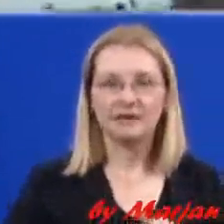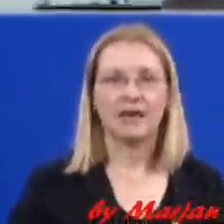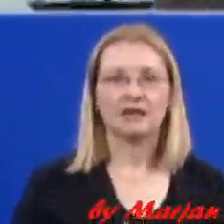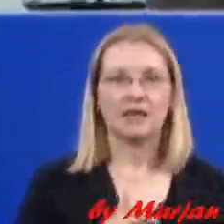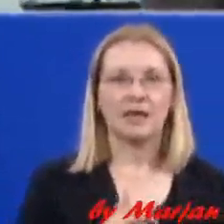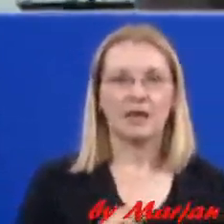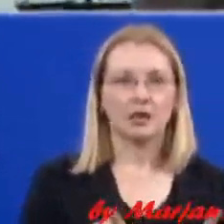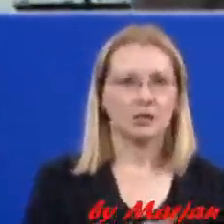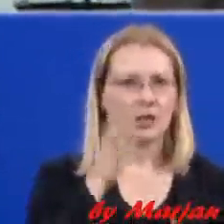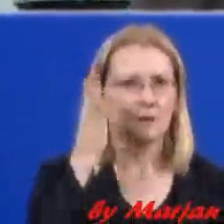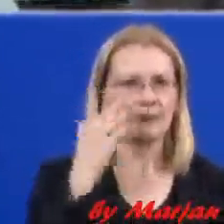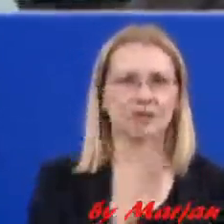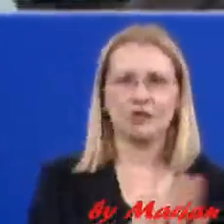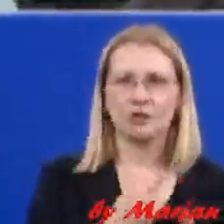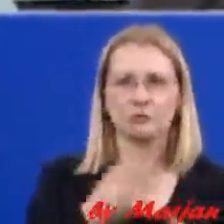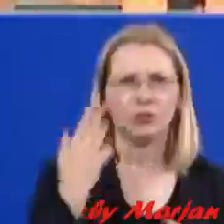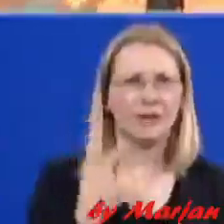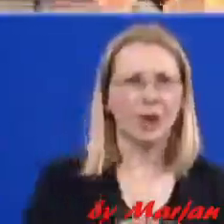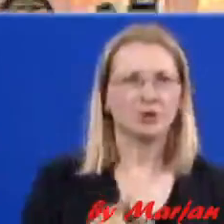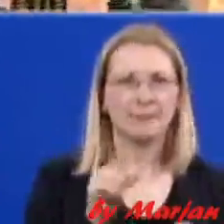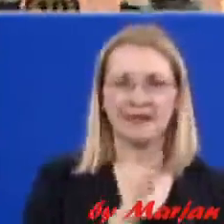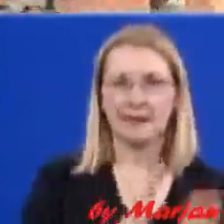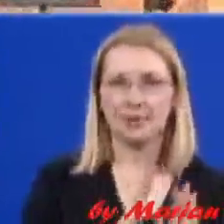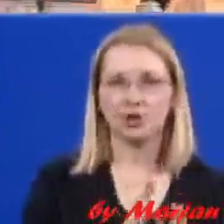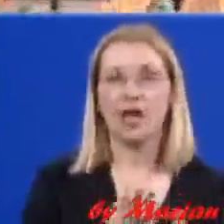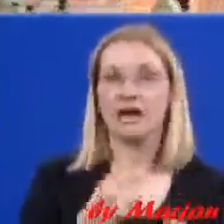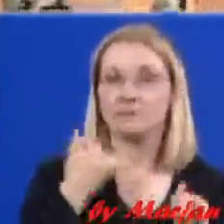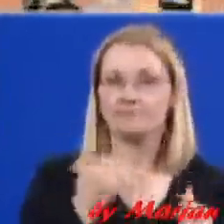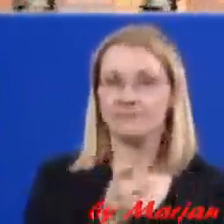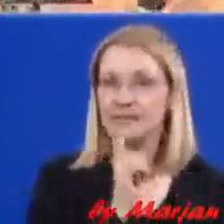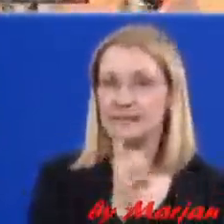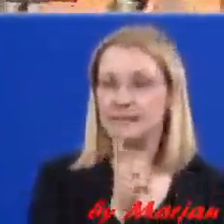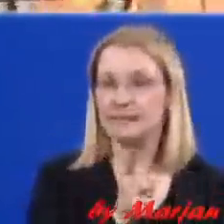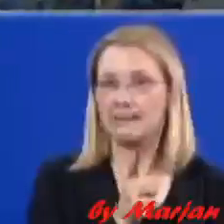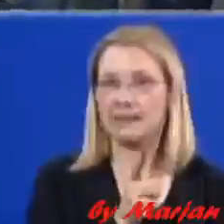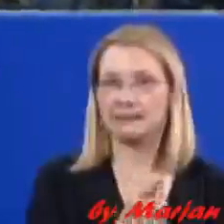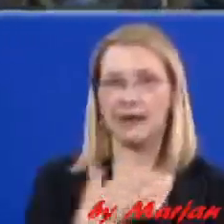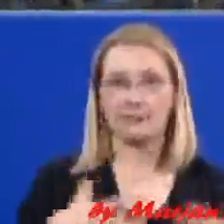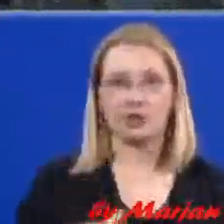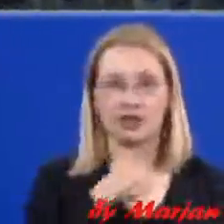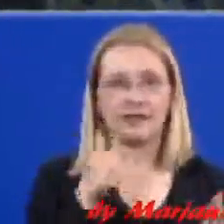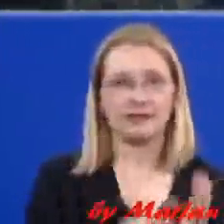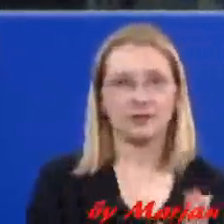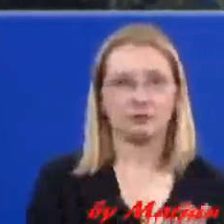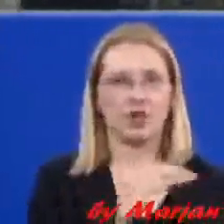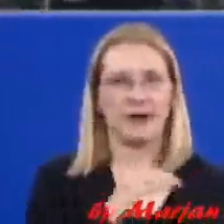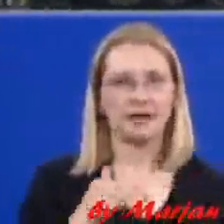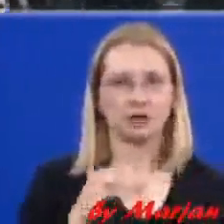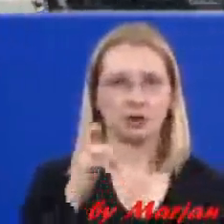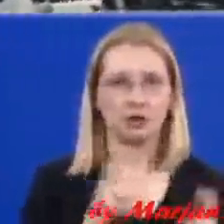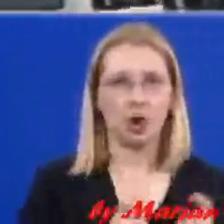koja je često puta bila uzrok manjim požarima, zaprijetivši međutim i postrojenju i tisućama tona naftnih